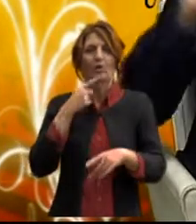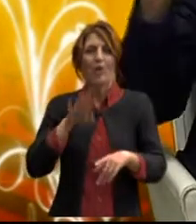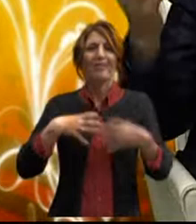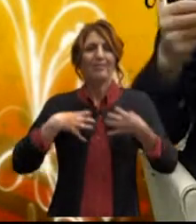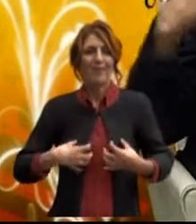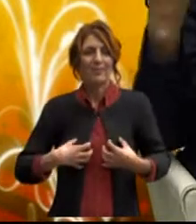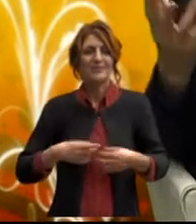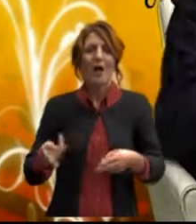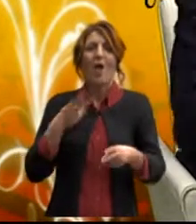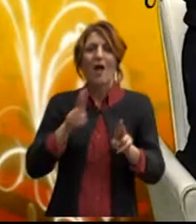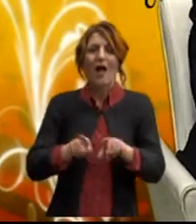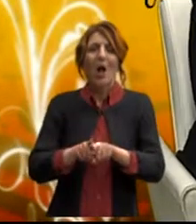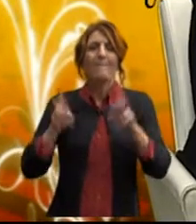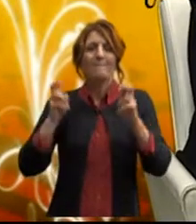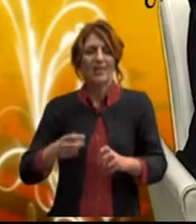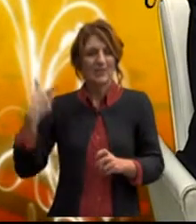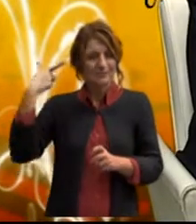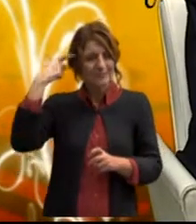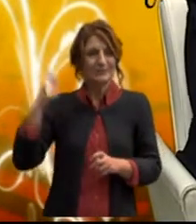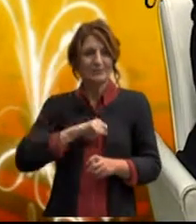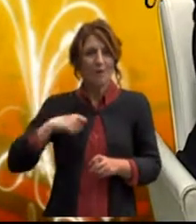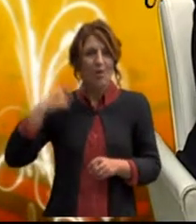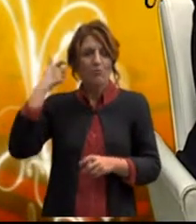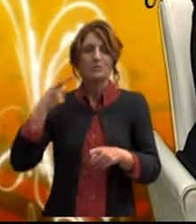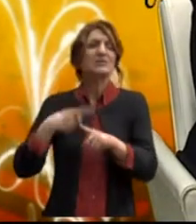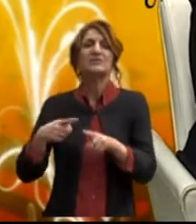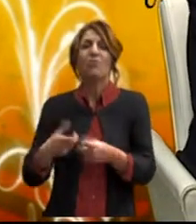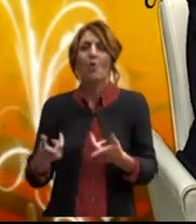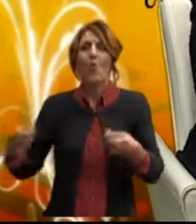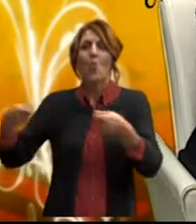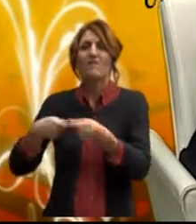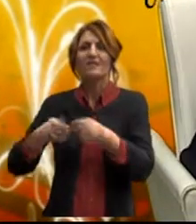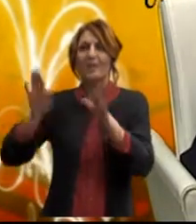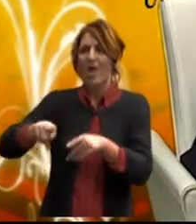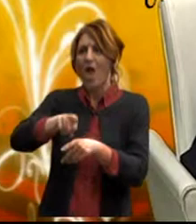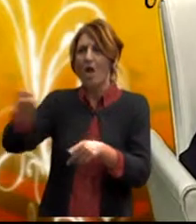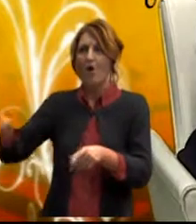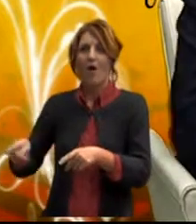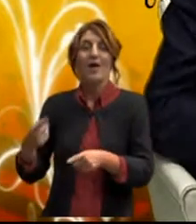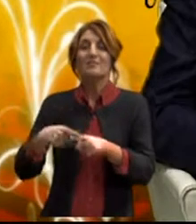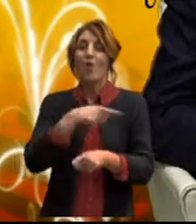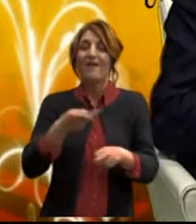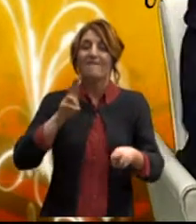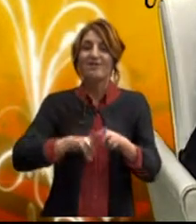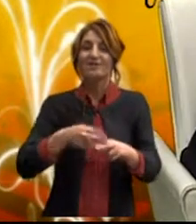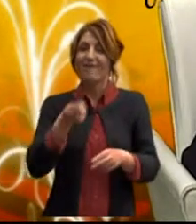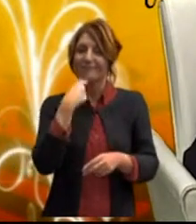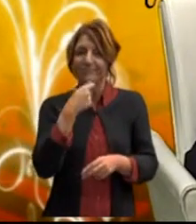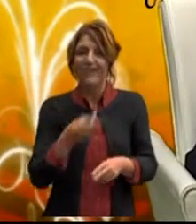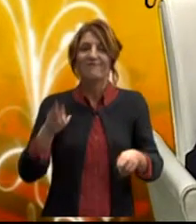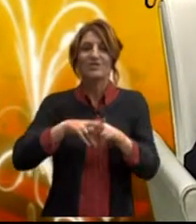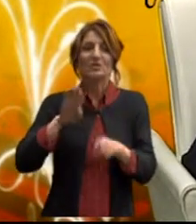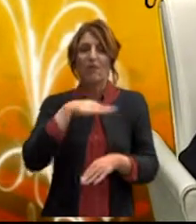ubijaju nego na kontinentalnim dijelovima. Pa čime se to povezilo? Sa hranom. Dakle, oni jedu mnogo više ribe nego mi, a u ribi